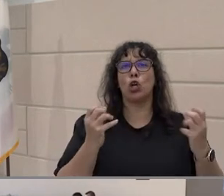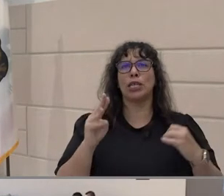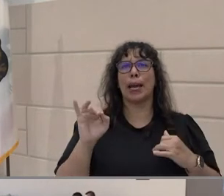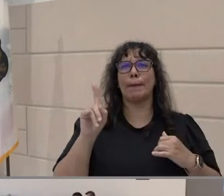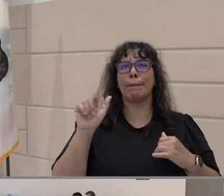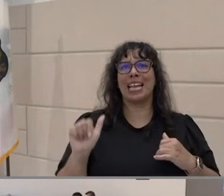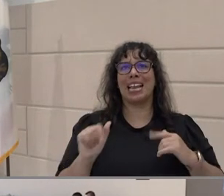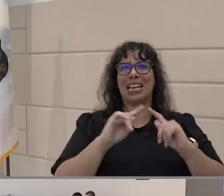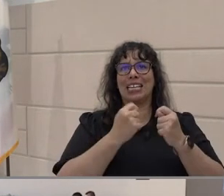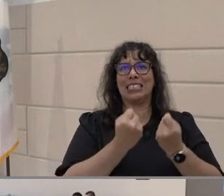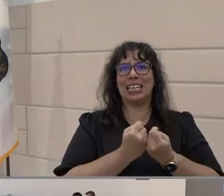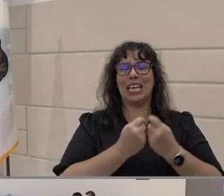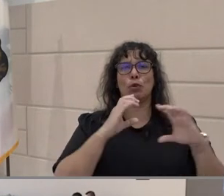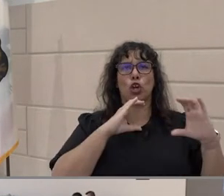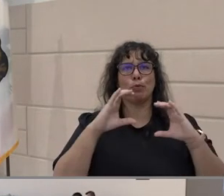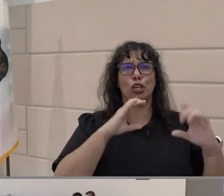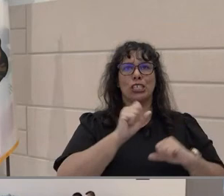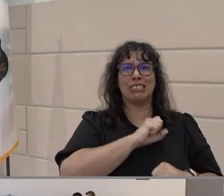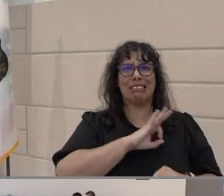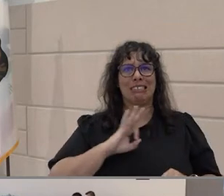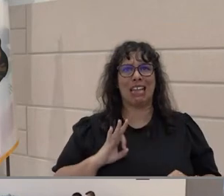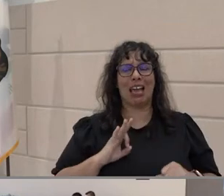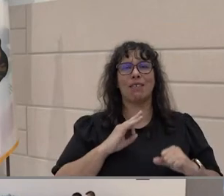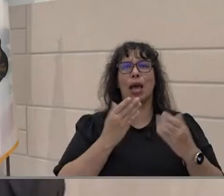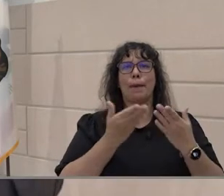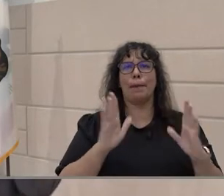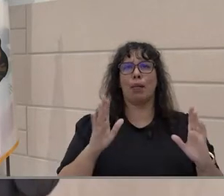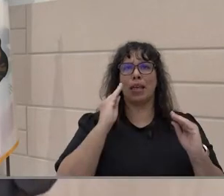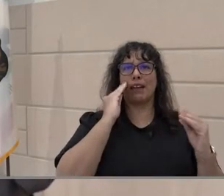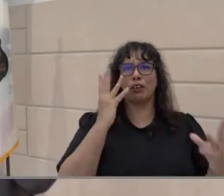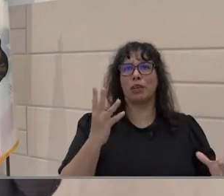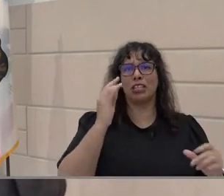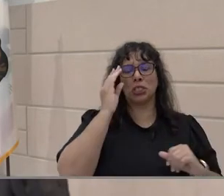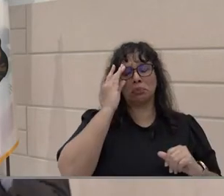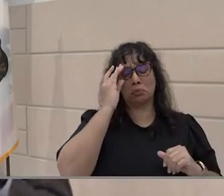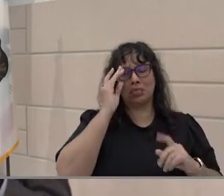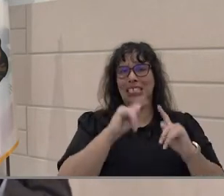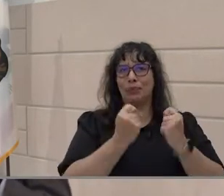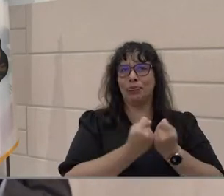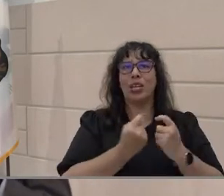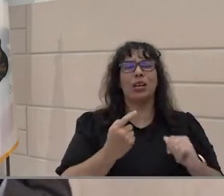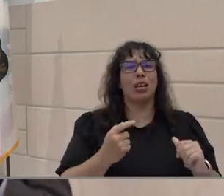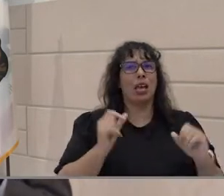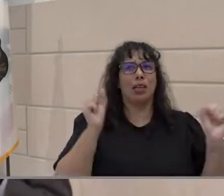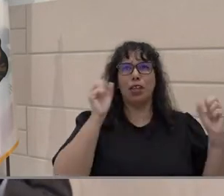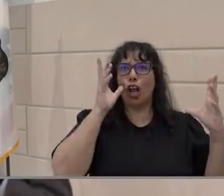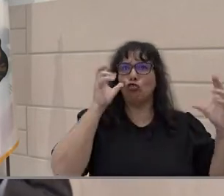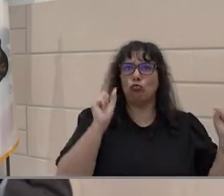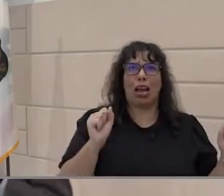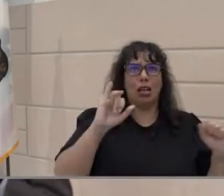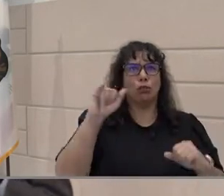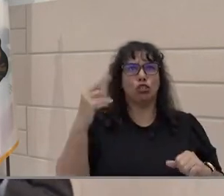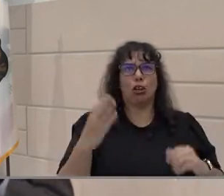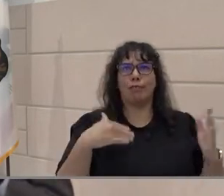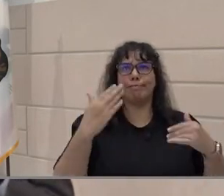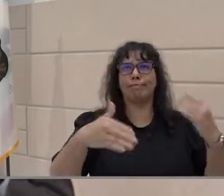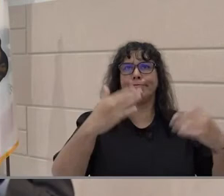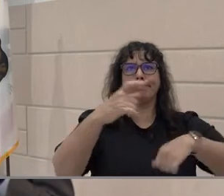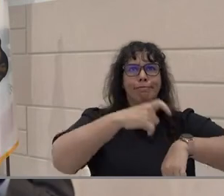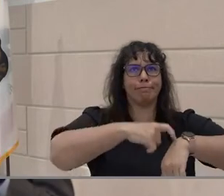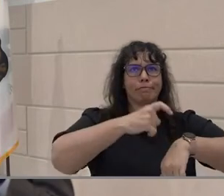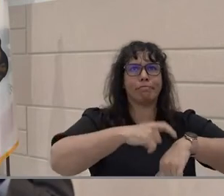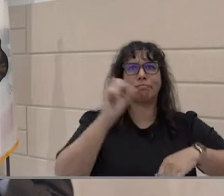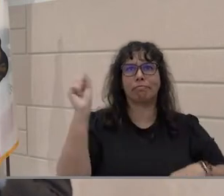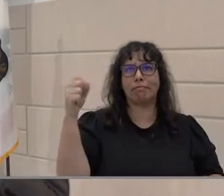ថ្លែងអំណរគុណទៅកាន់ក្រុមផ្សព្វផ្សាយគេហៅថា Marketing and Media Services ក្រុមហ្នឹ